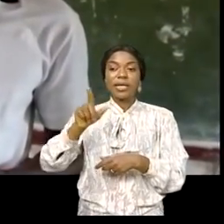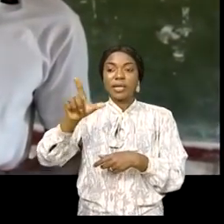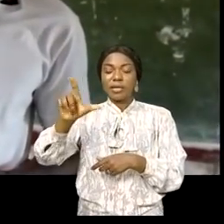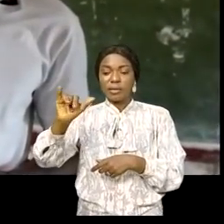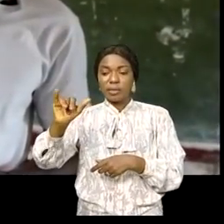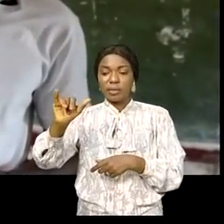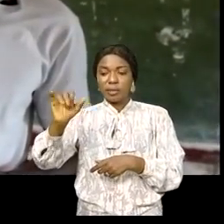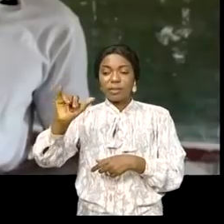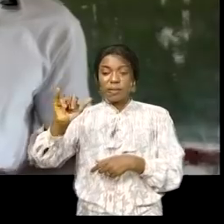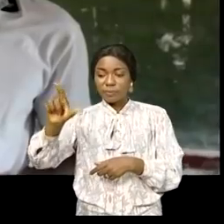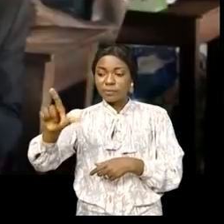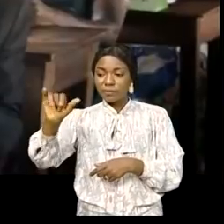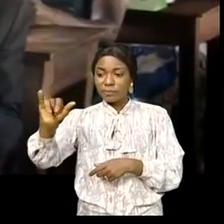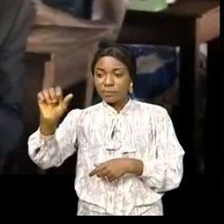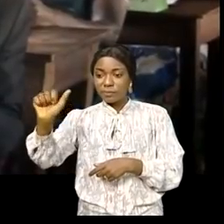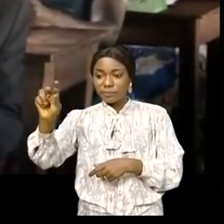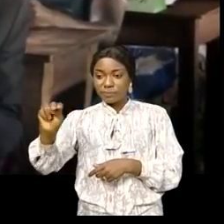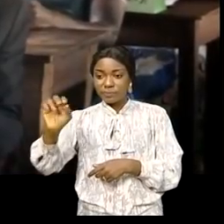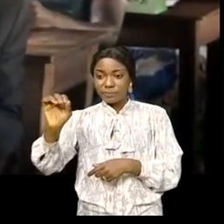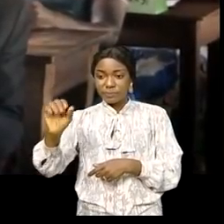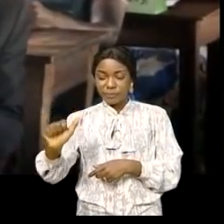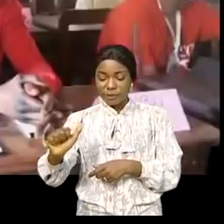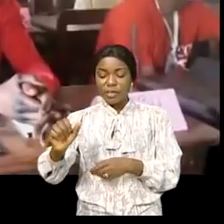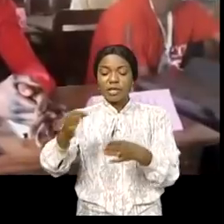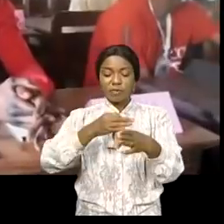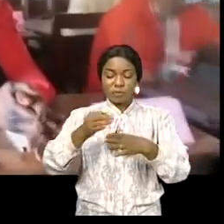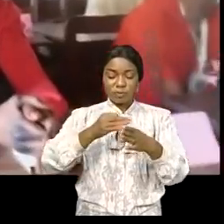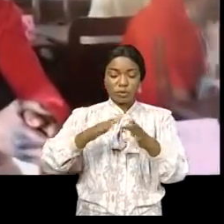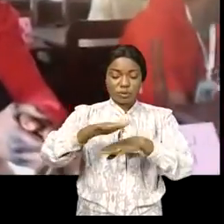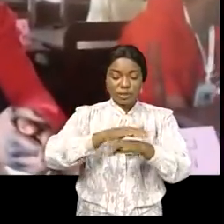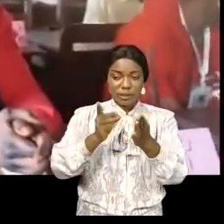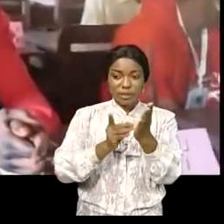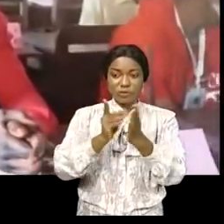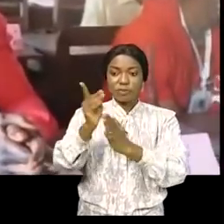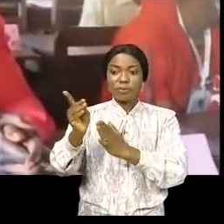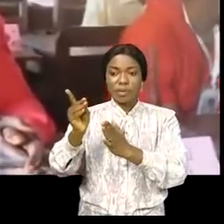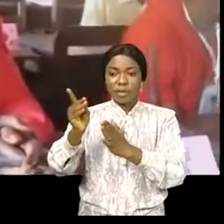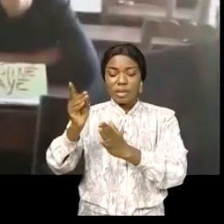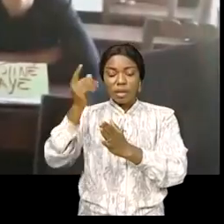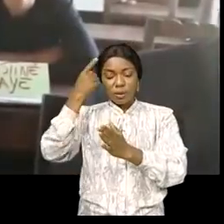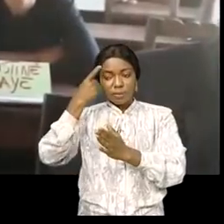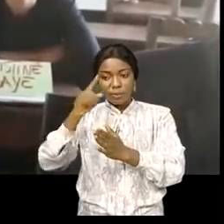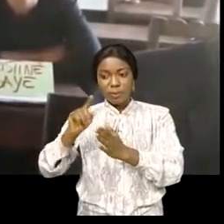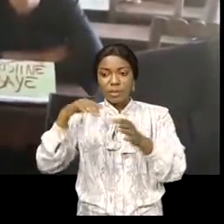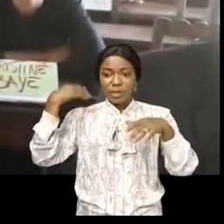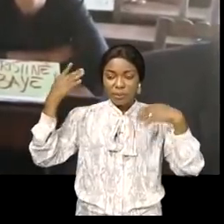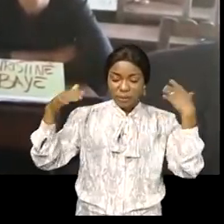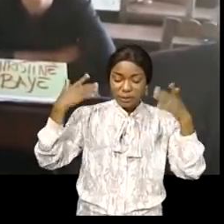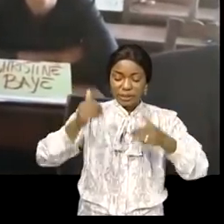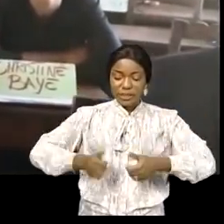Haut-Katanga, organise Kabinda, une formation sur le développement organisationnel des principes et pratiques de la